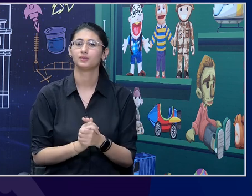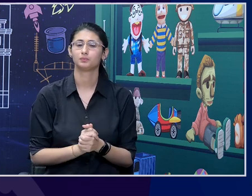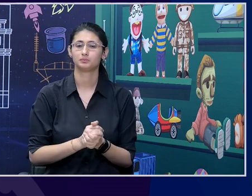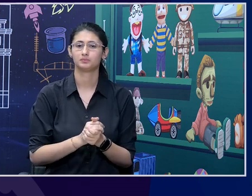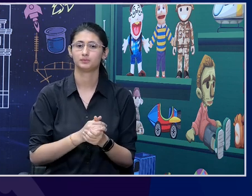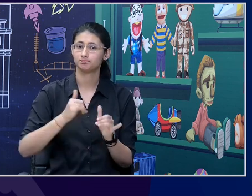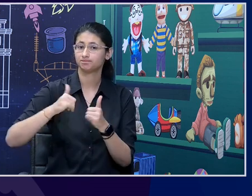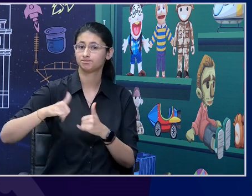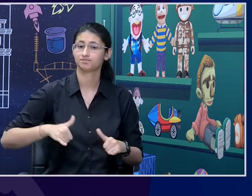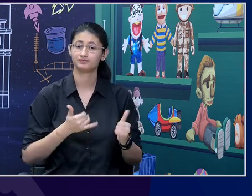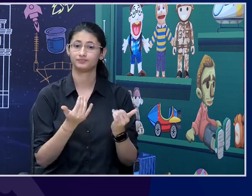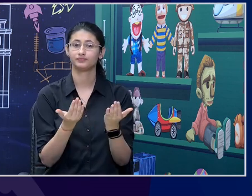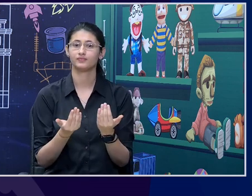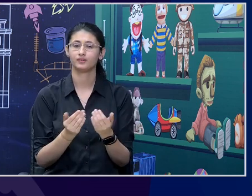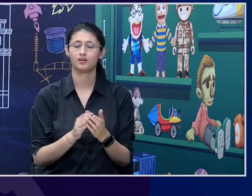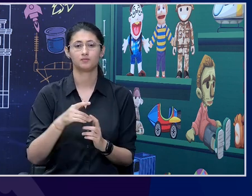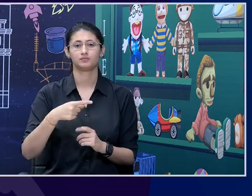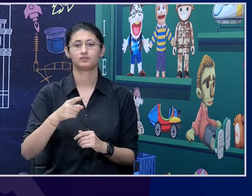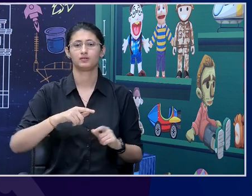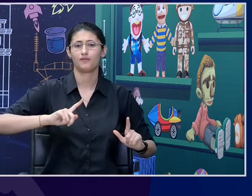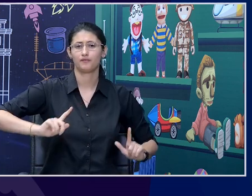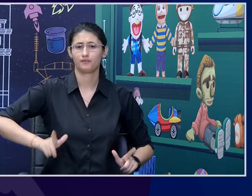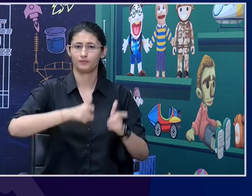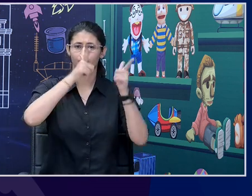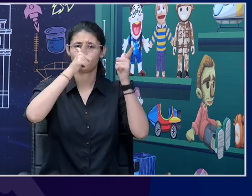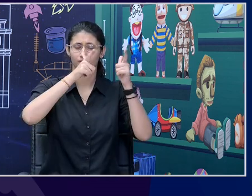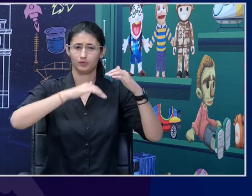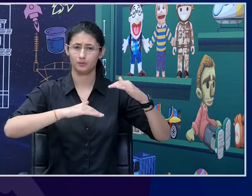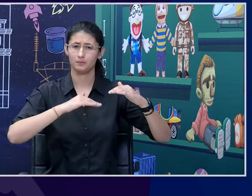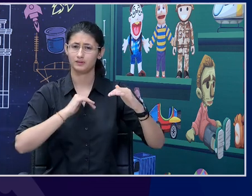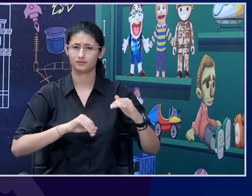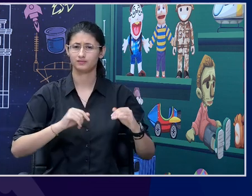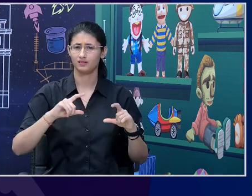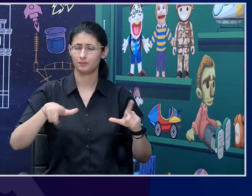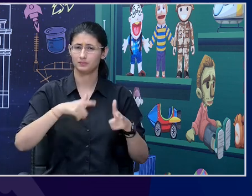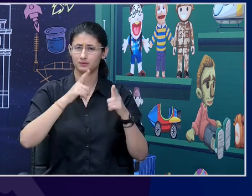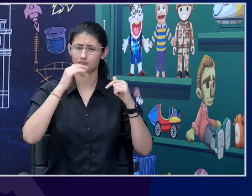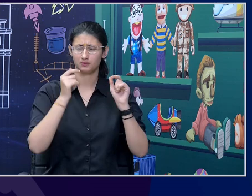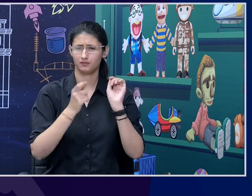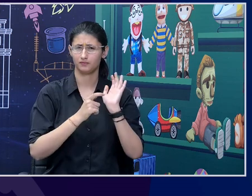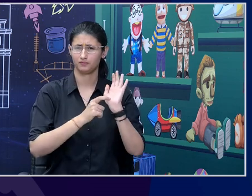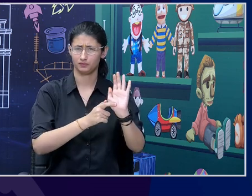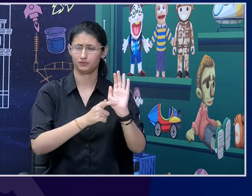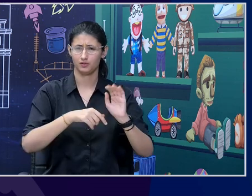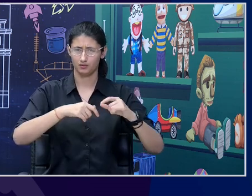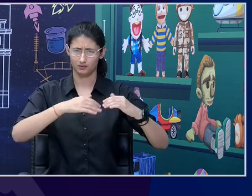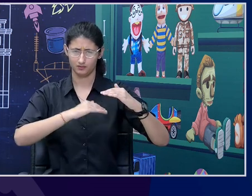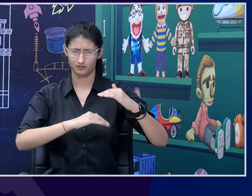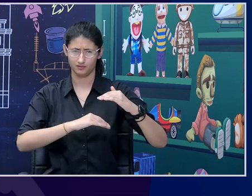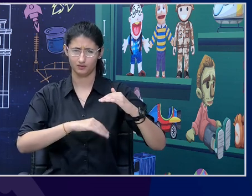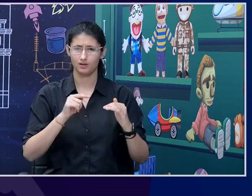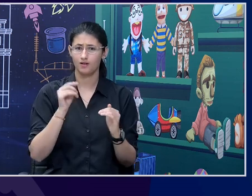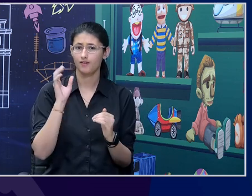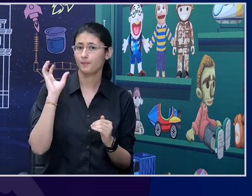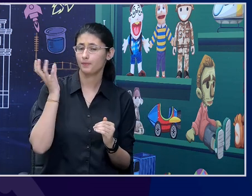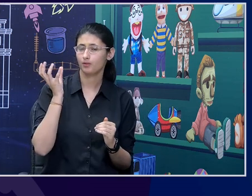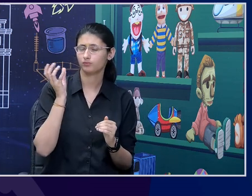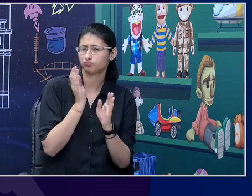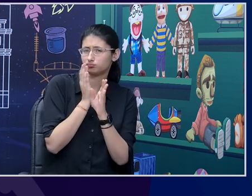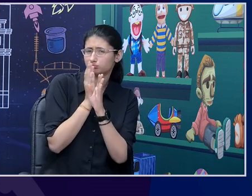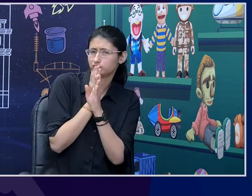पेड़ है और संभवत उसका बिल्कुल नीचे का हिस्सा दिखाया गया है जहां जड़ होती है जिसकी आड़ में गेंद छिपी हुई है यह तो स्कूल में बहुत आसानी से हो सकता है